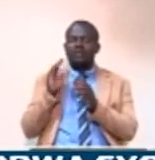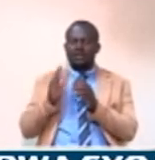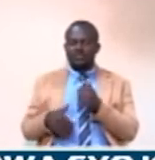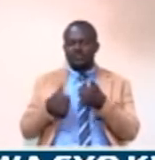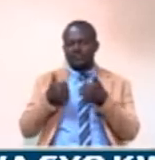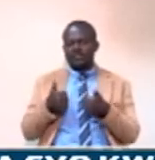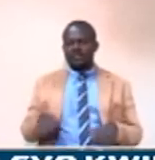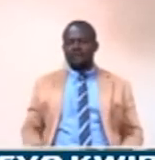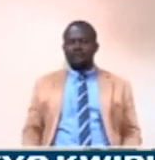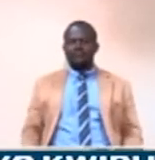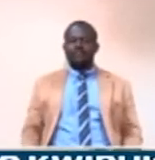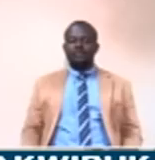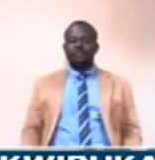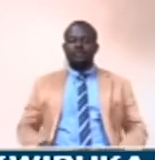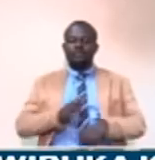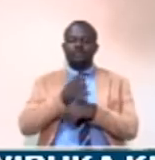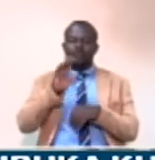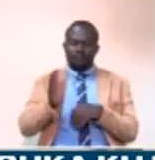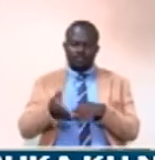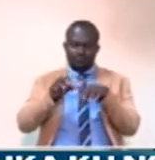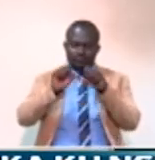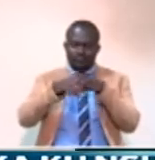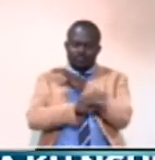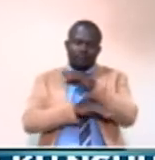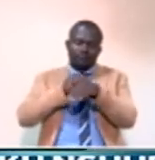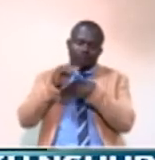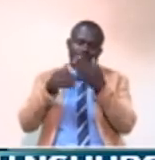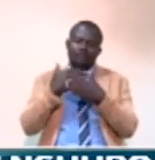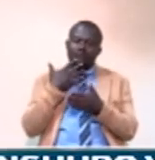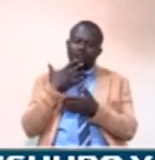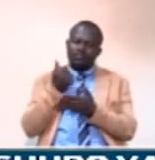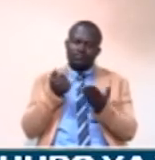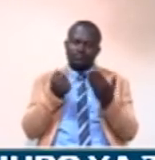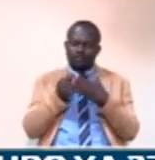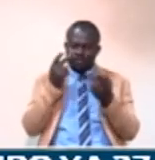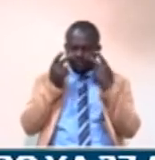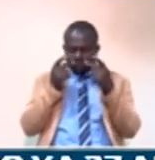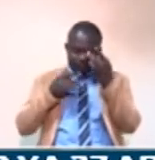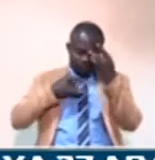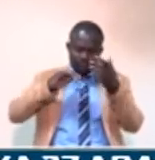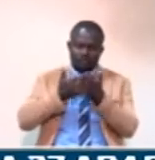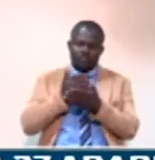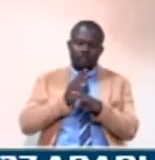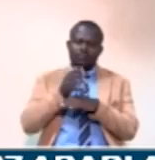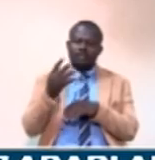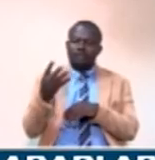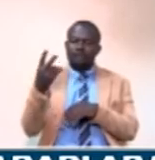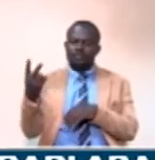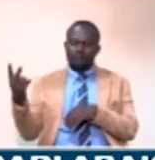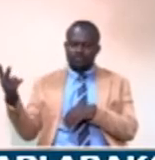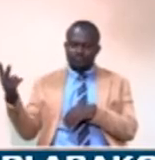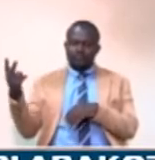cyane. Mu bipimo bisaga 5,000 byafashwe mu gihugu hose kuwa kane, habonetse abanduye bashya